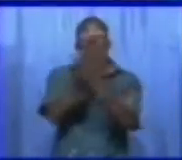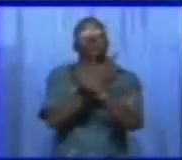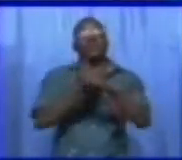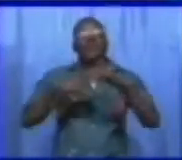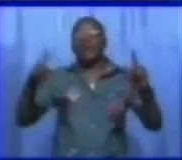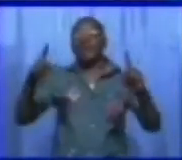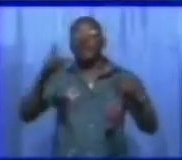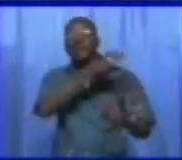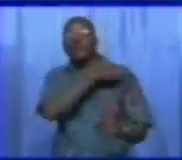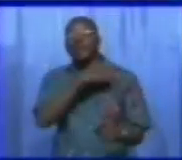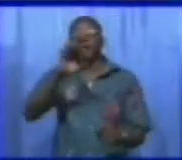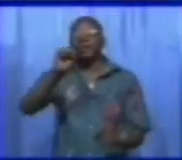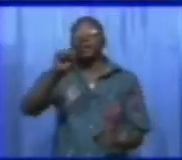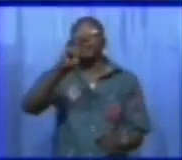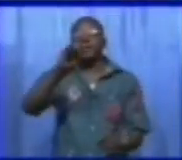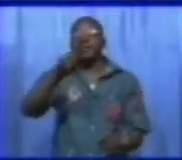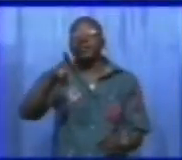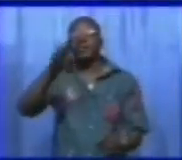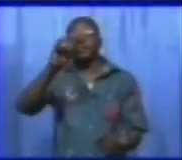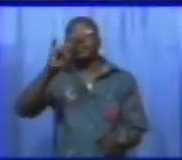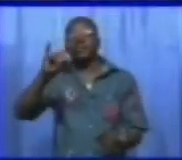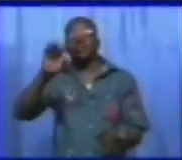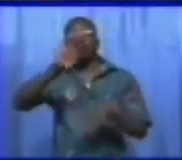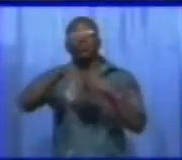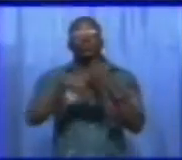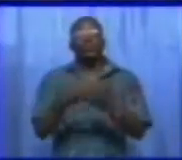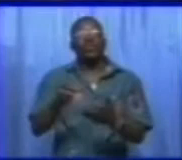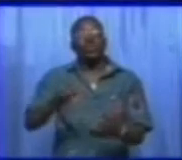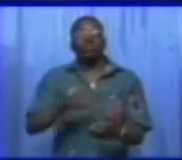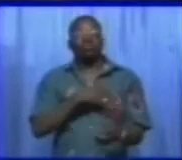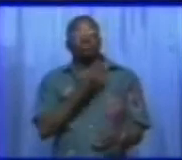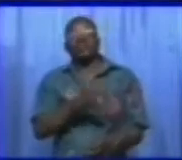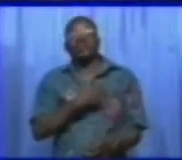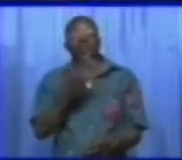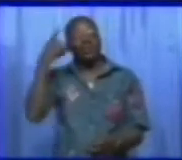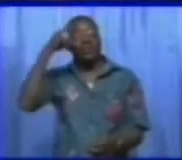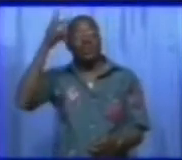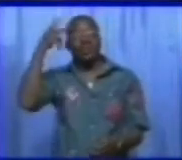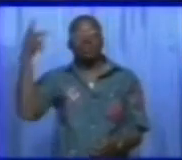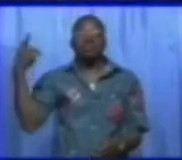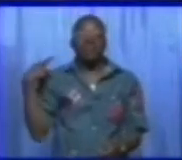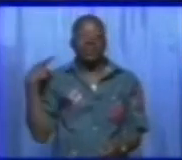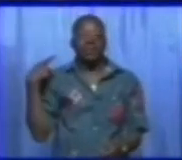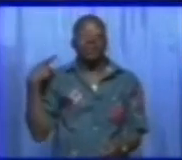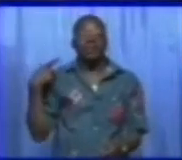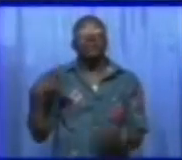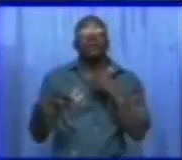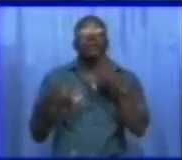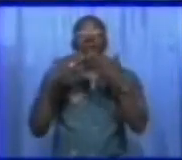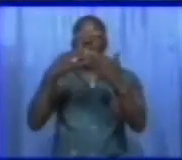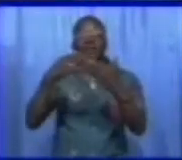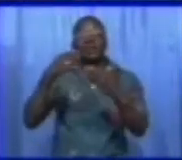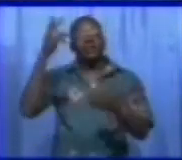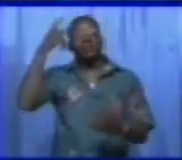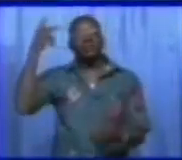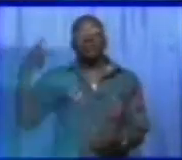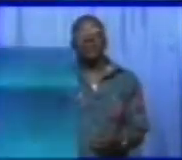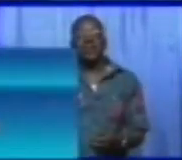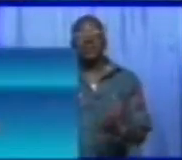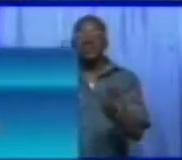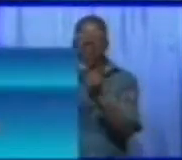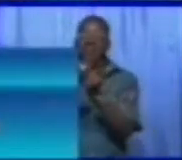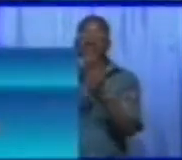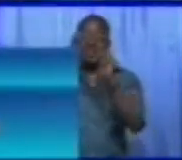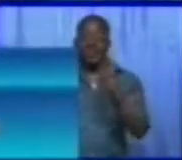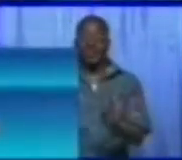et 1 symposium. Toute chose qui réjouit le parrain. Je me réjouis qu'on ait fait l'honneur de ma modeste personne et je